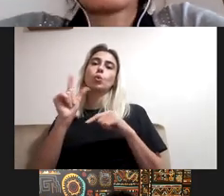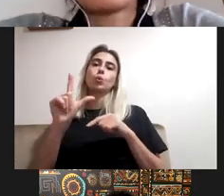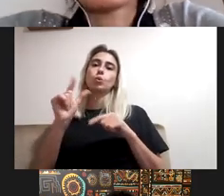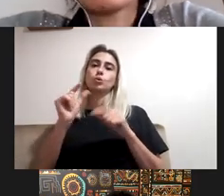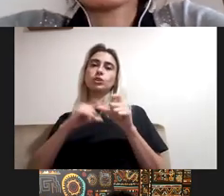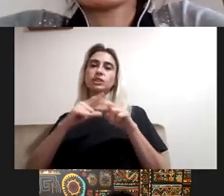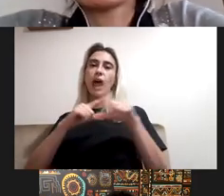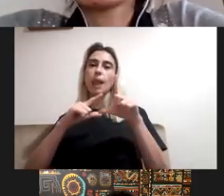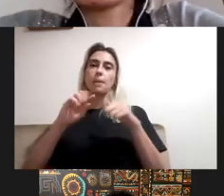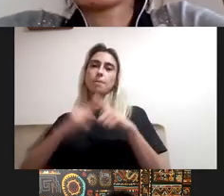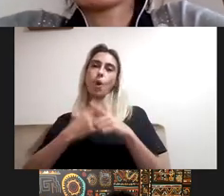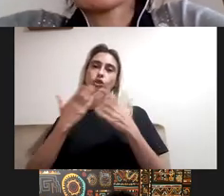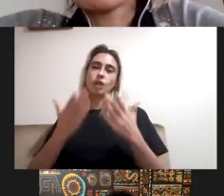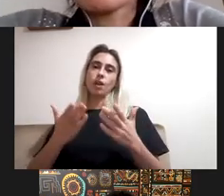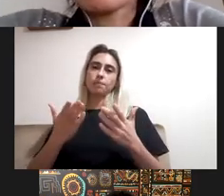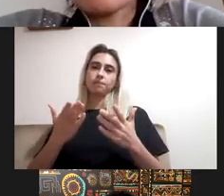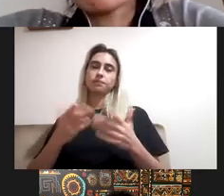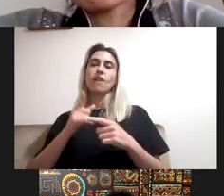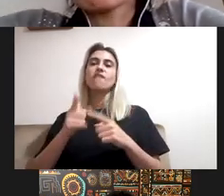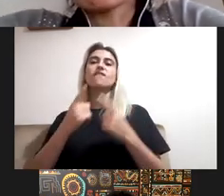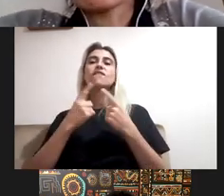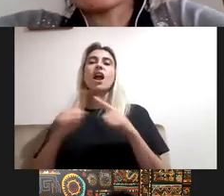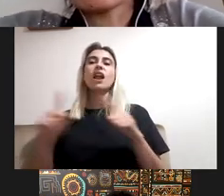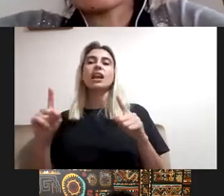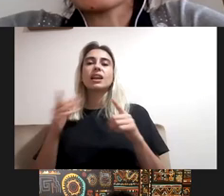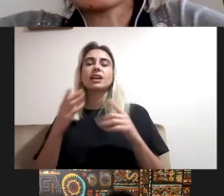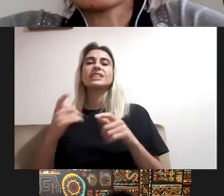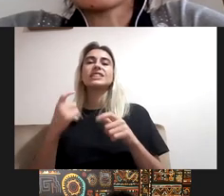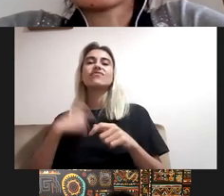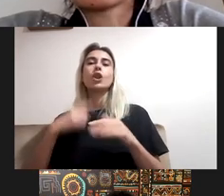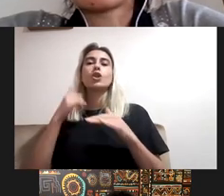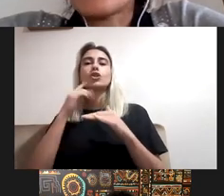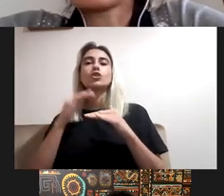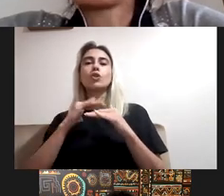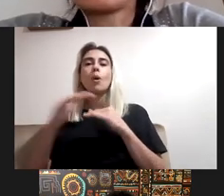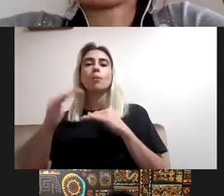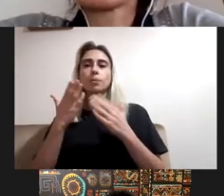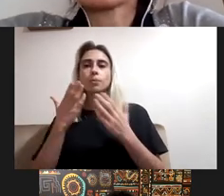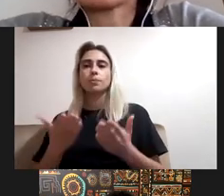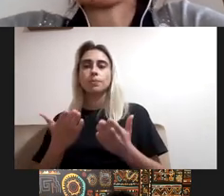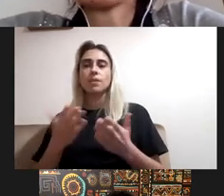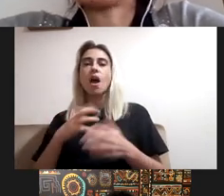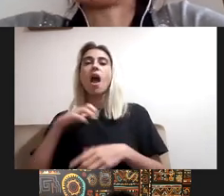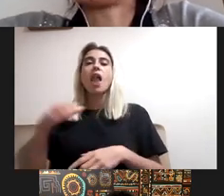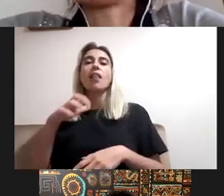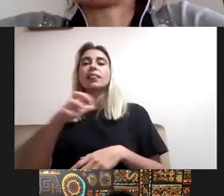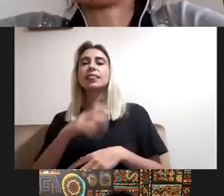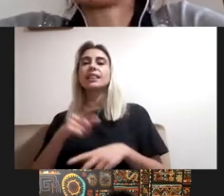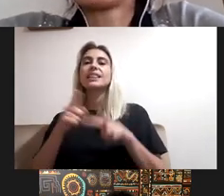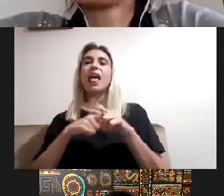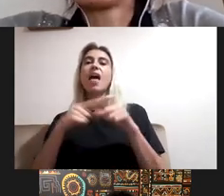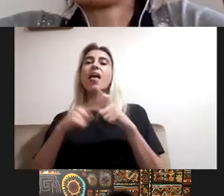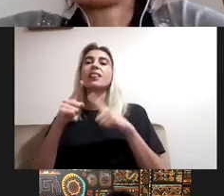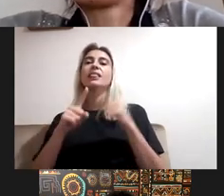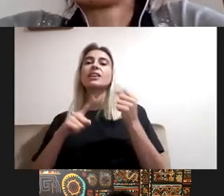anladığım kadarıyla. Evet. Farklı STO, yani sivil toplum örgütlerinin farklı var. Alanda yeti farklılıkları olan